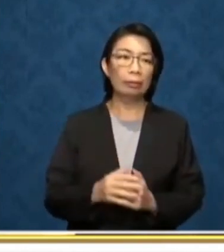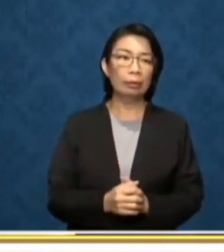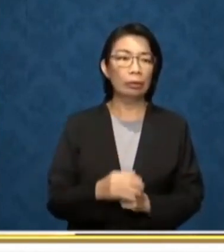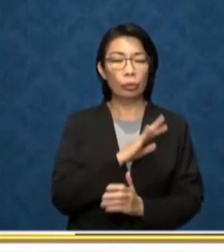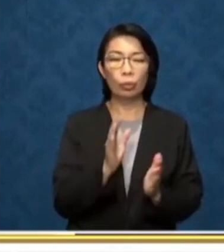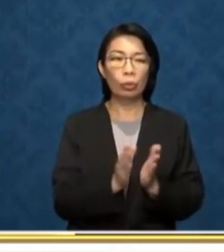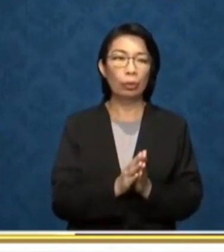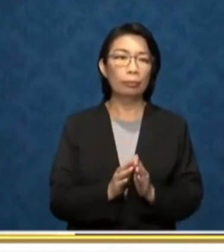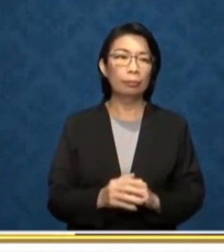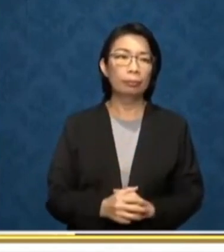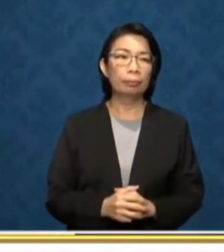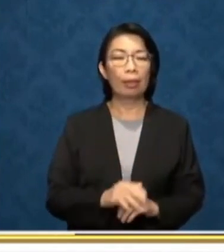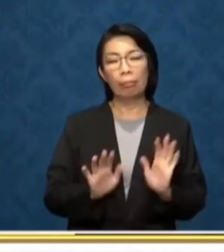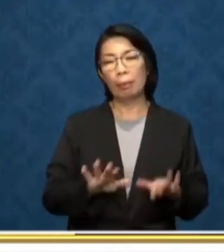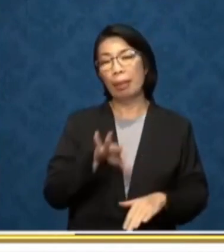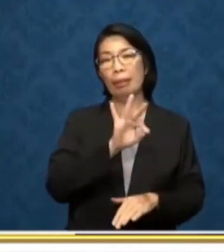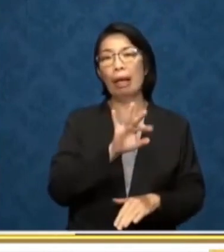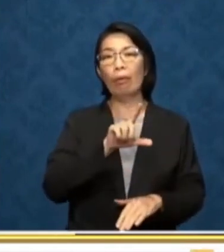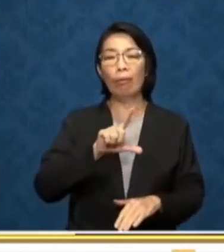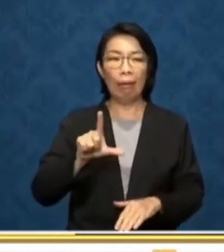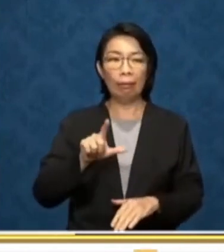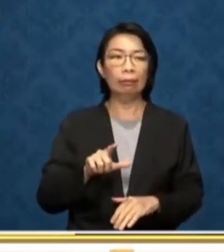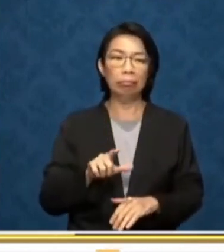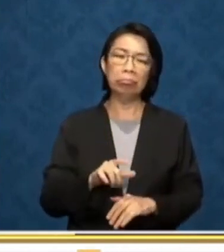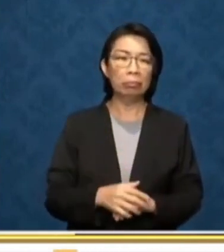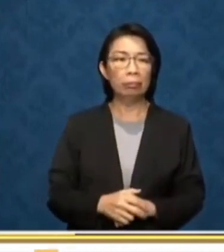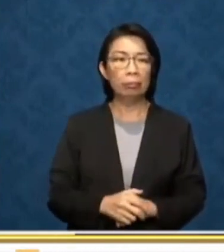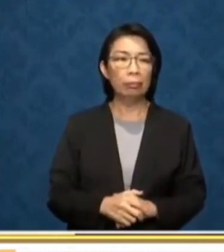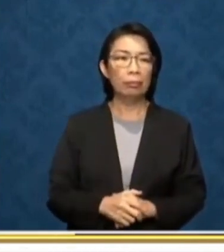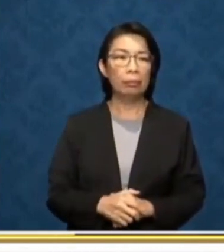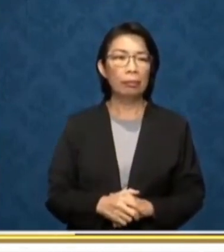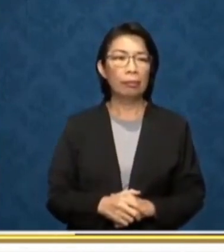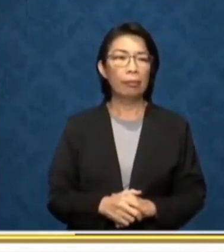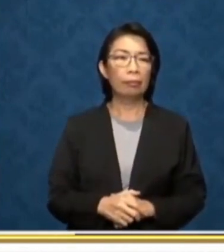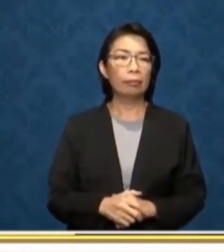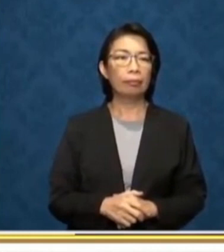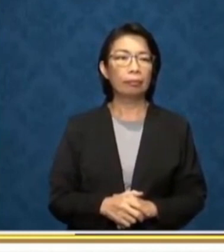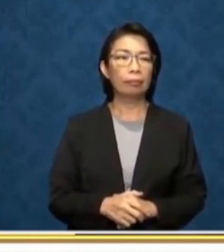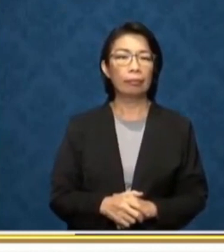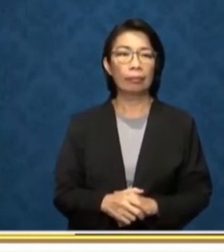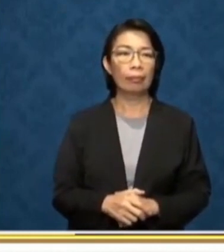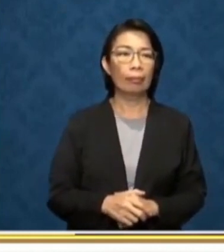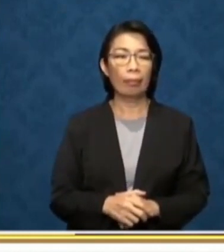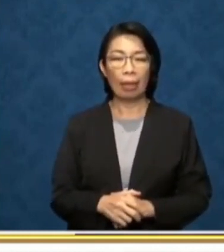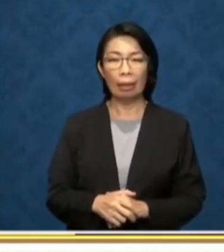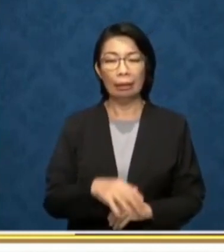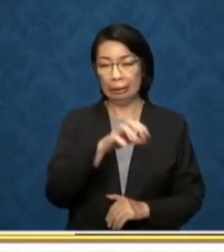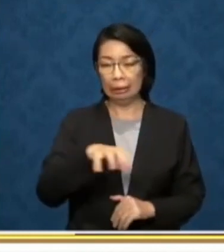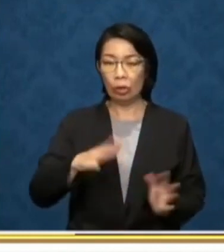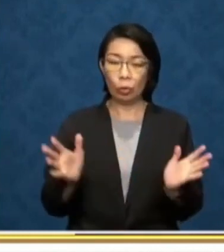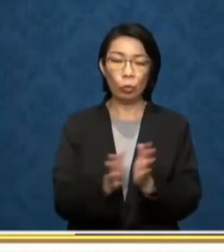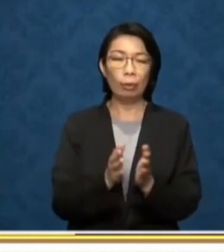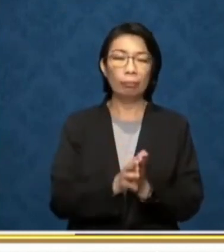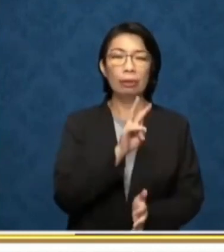าน9ล้าน9ล้านนะครับเพราะฉะนั้น9ล้านบาทเนี่ยถ้าอีกนั้น180,000ล้านเกือบ2ล้านล้